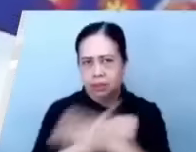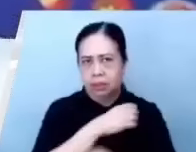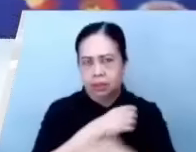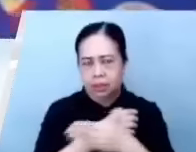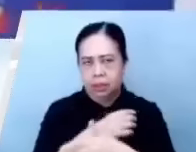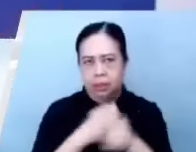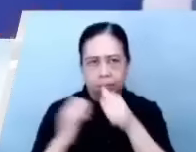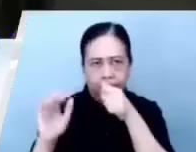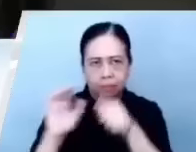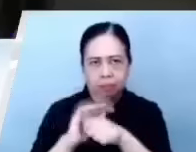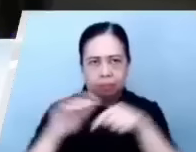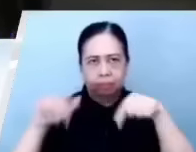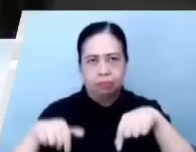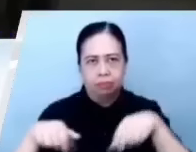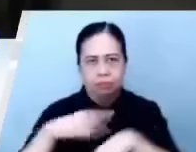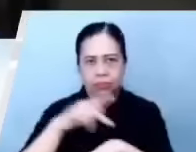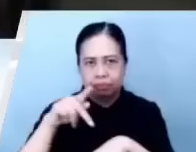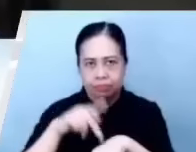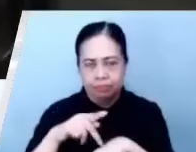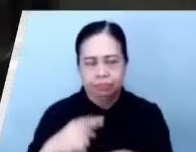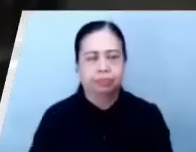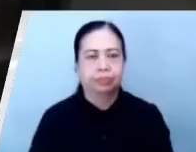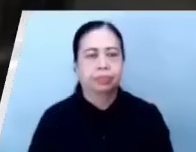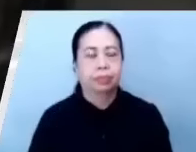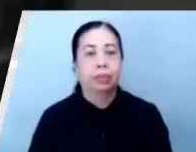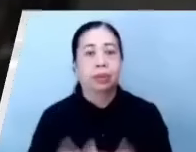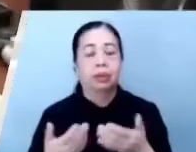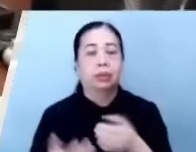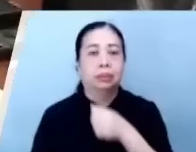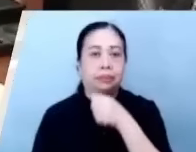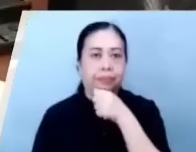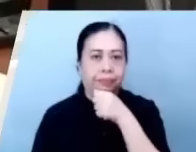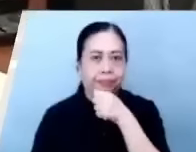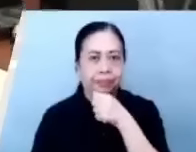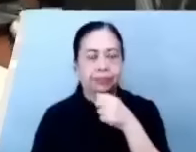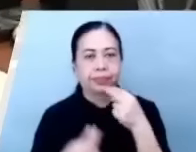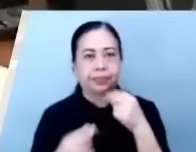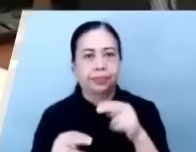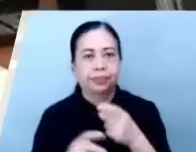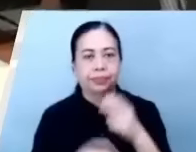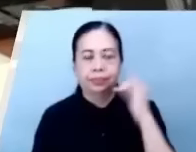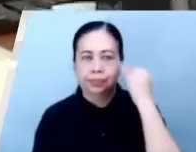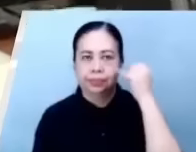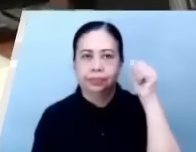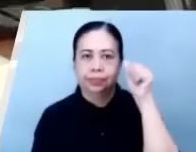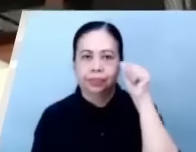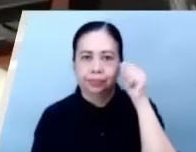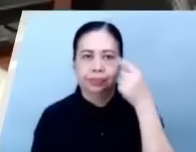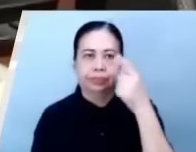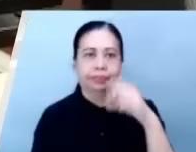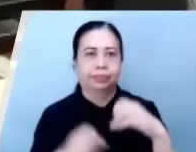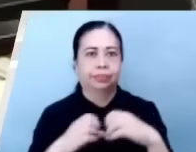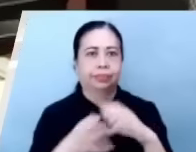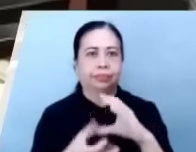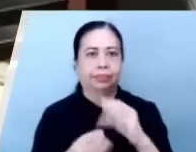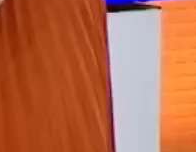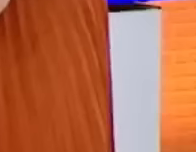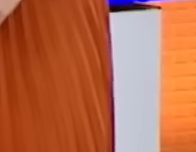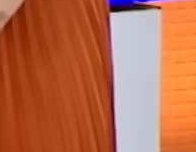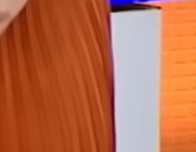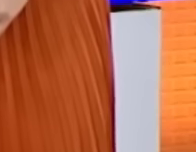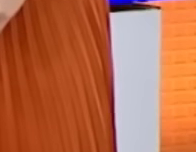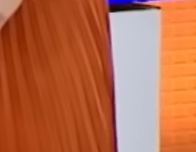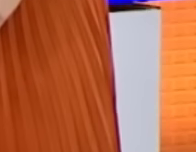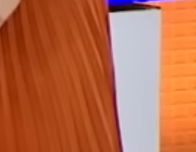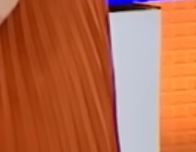lang sa Pilipinas Ito ang unang balita Jomer apresto para sa GMA integrated news